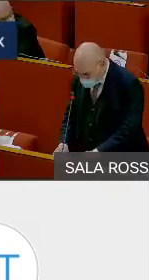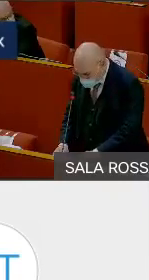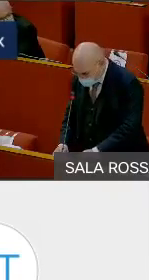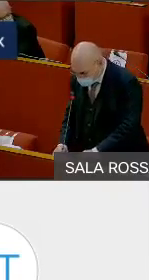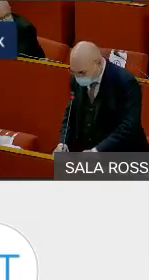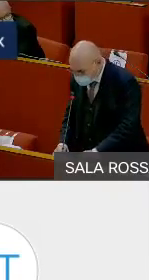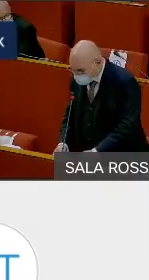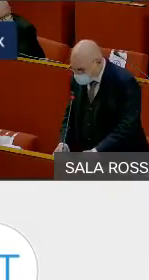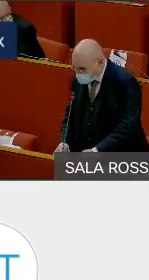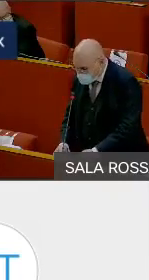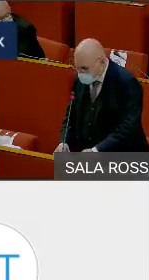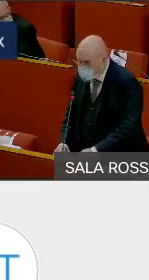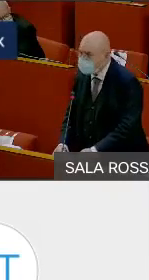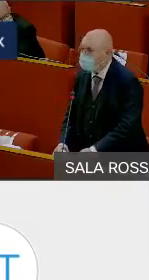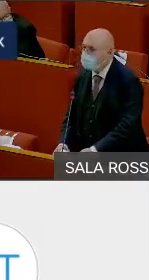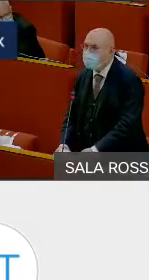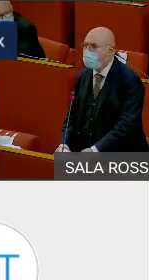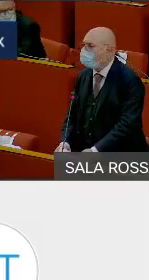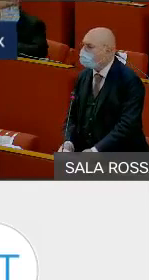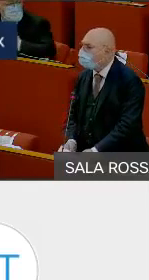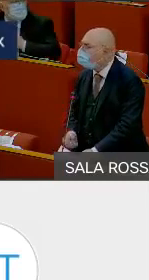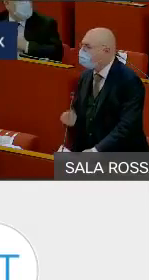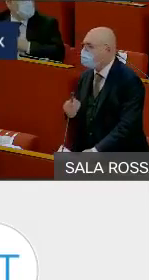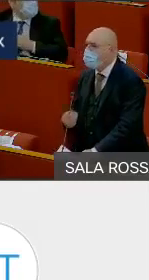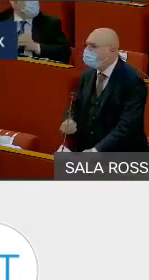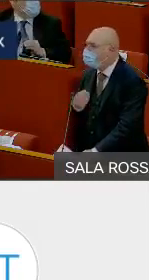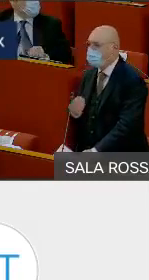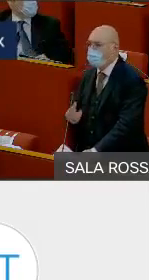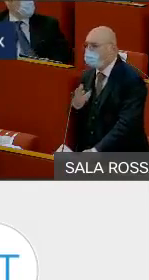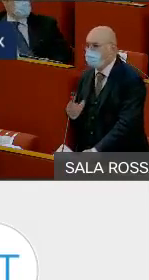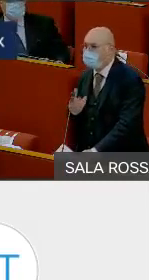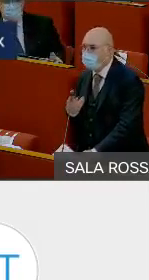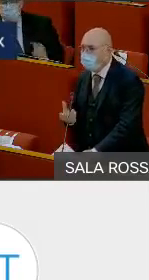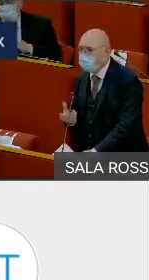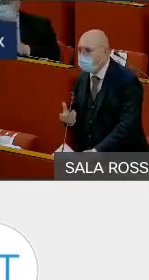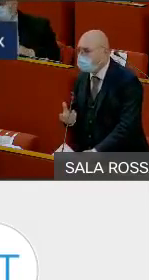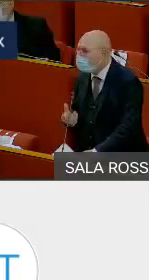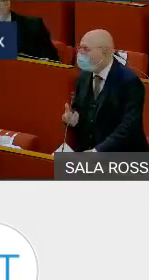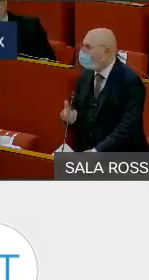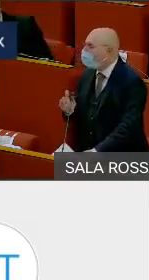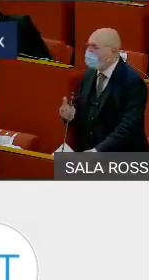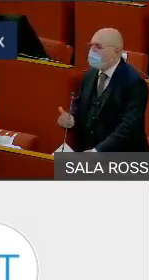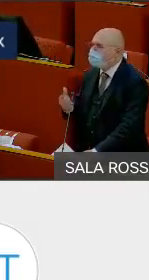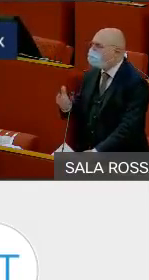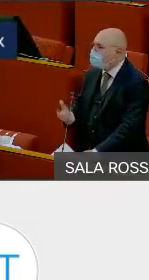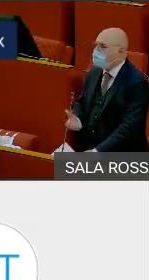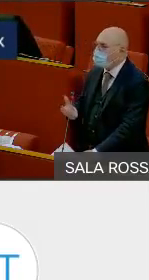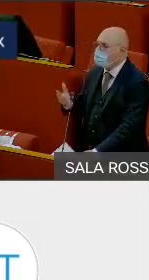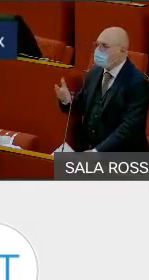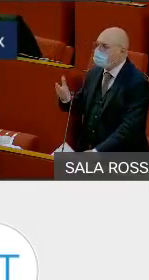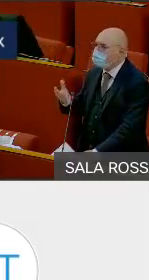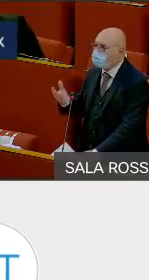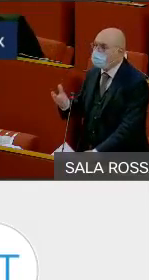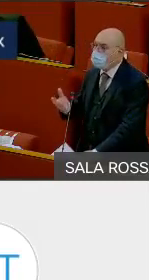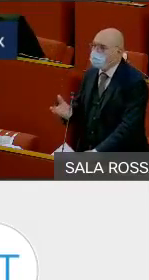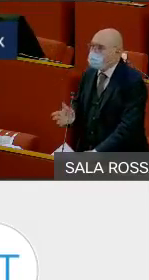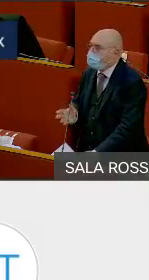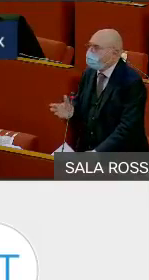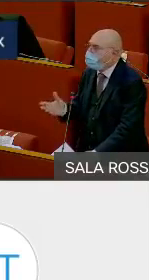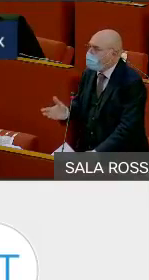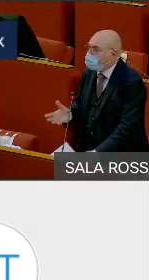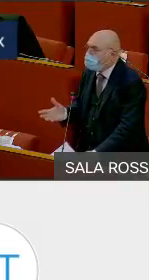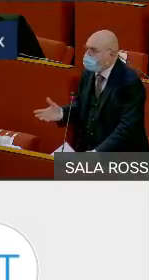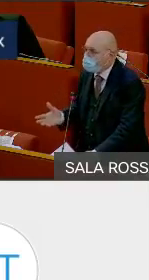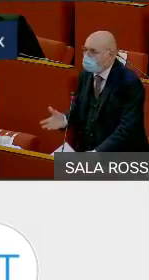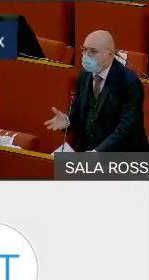siamo la questione di quanto questa convenzione dire durare ora già la sovrintendenza ha detto guardare che